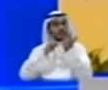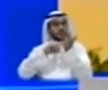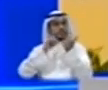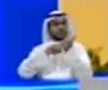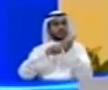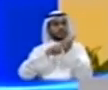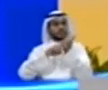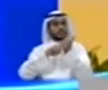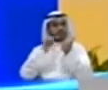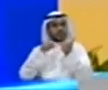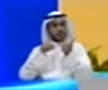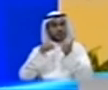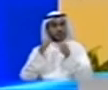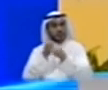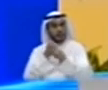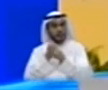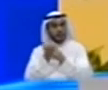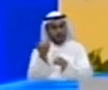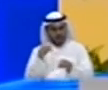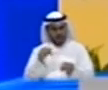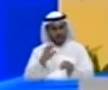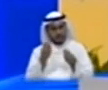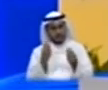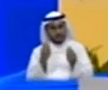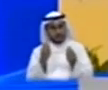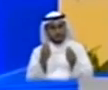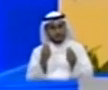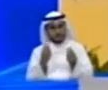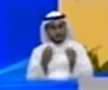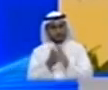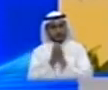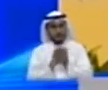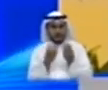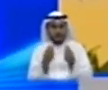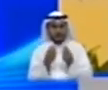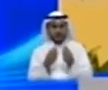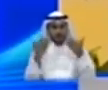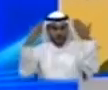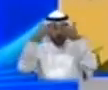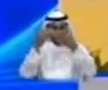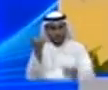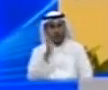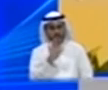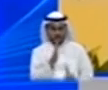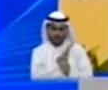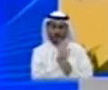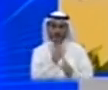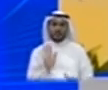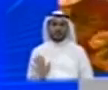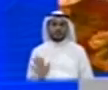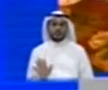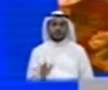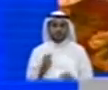انما حاليا ما عندنا اي مشروع في دول شرق اسيا، ما عدا طبعا مثل ما تعرف